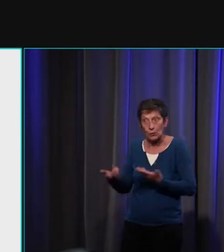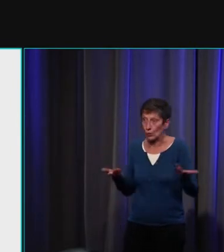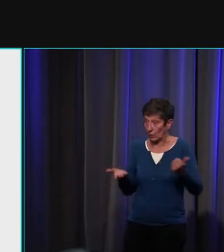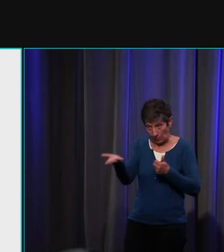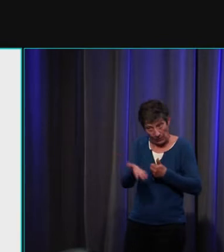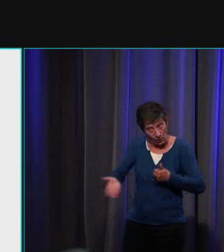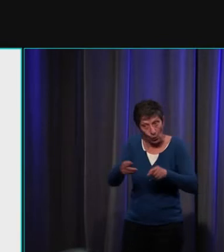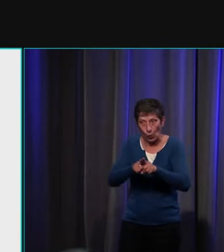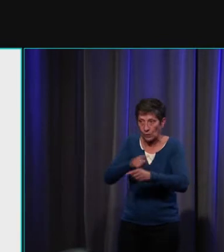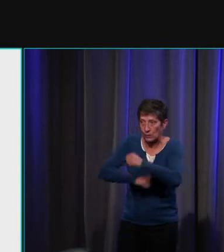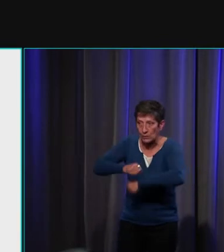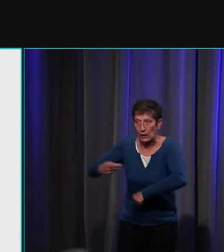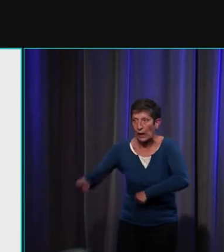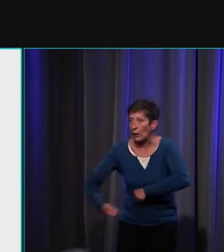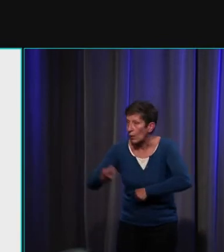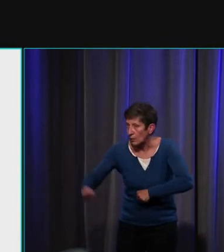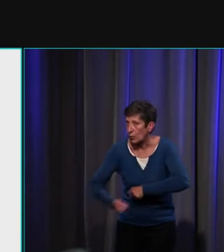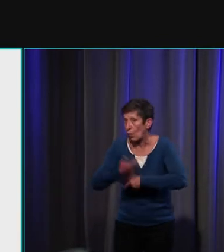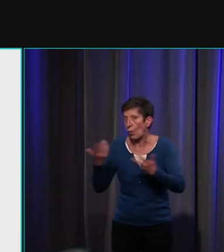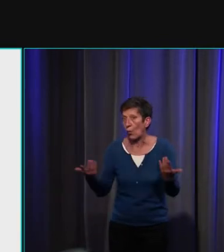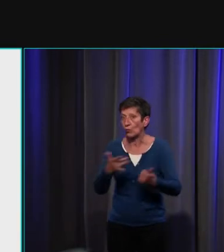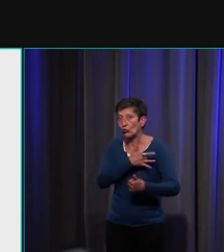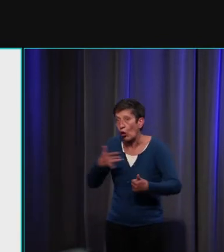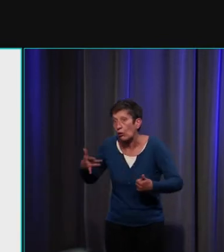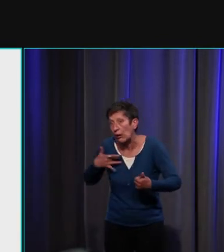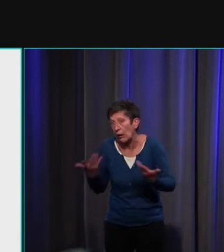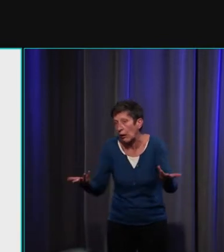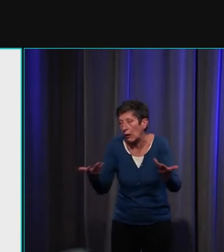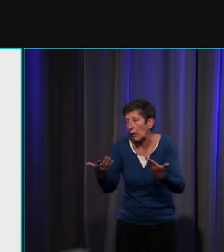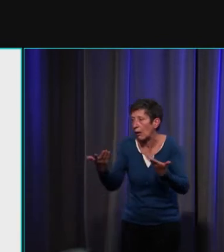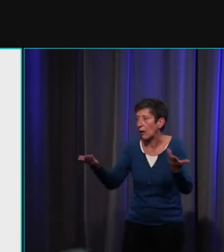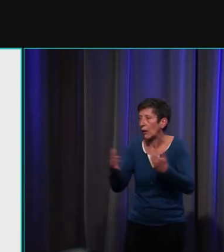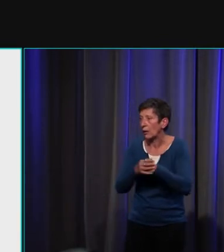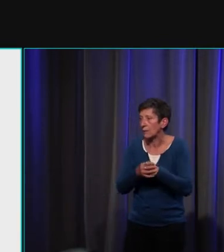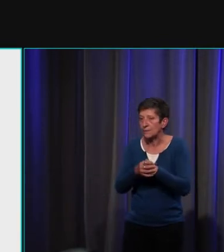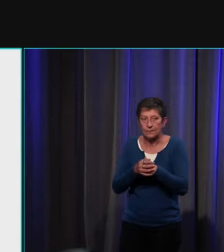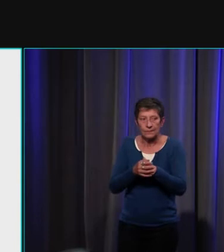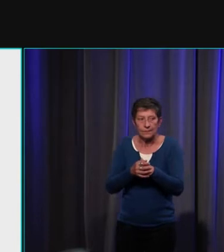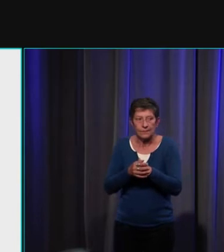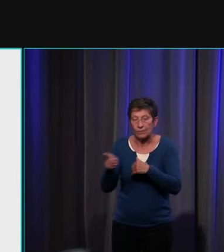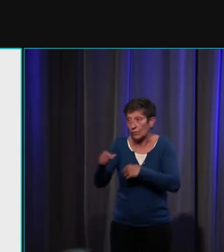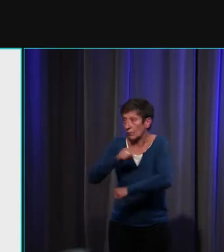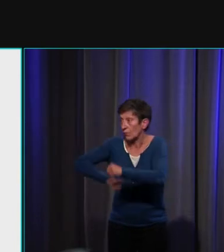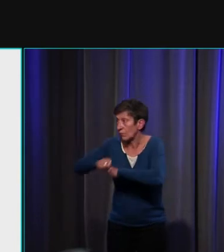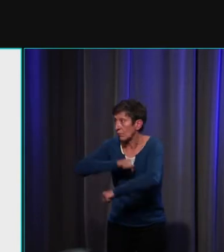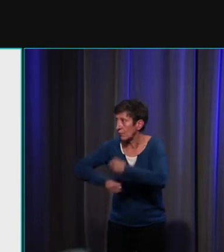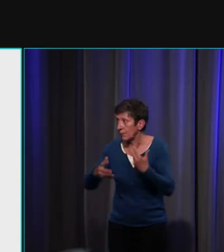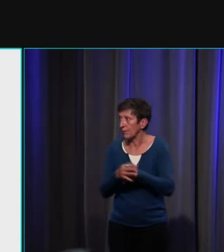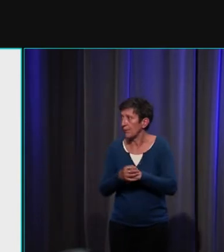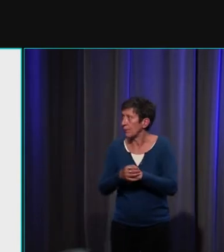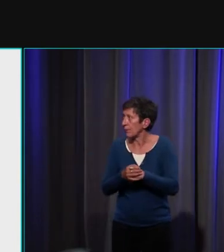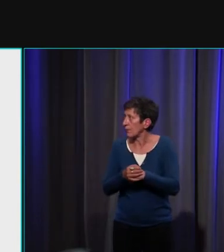et qui prennent en charge les disons la santé des mouroirs en grande partie l'hospitalité donc